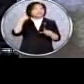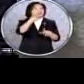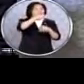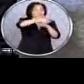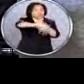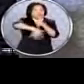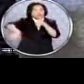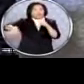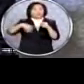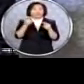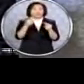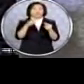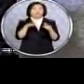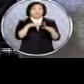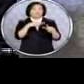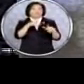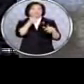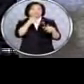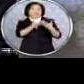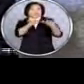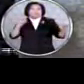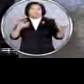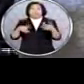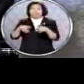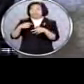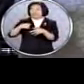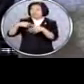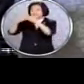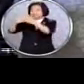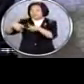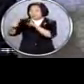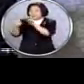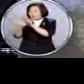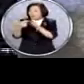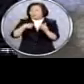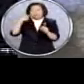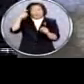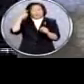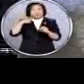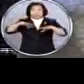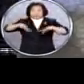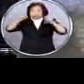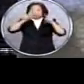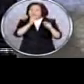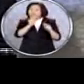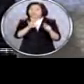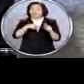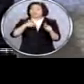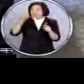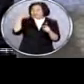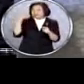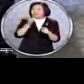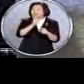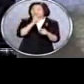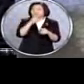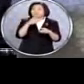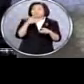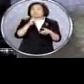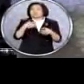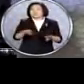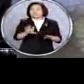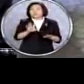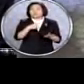离似乎要比我们跟中共的距离要来得更远，这个话是我第一次说的，很早就说过了。就因为这样